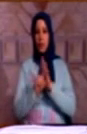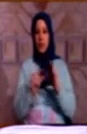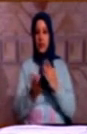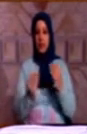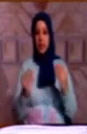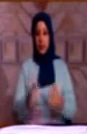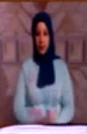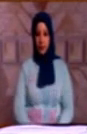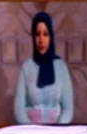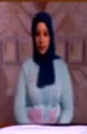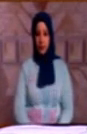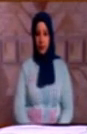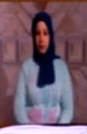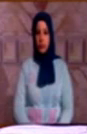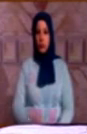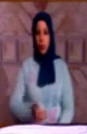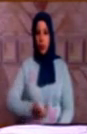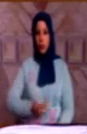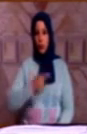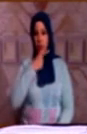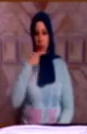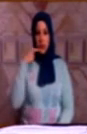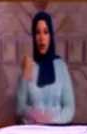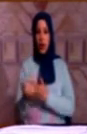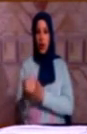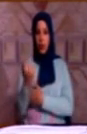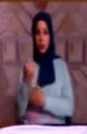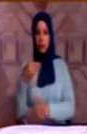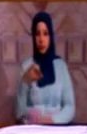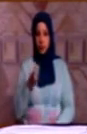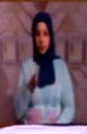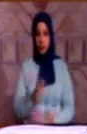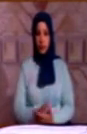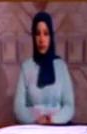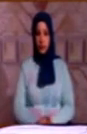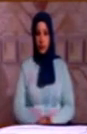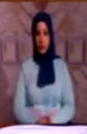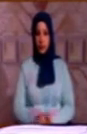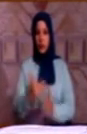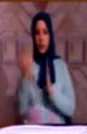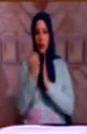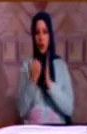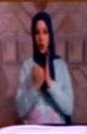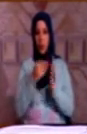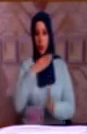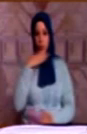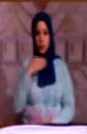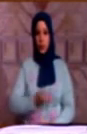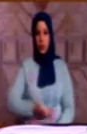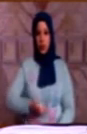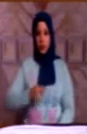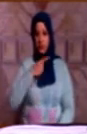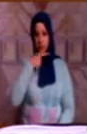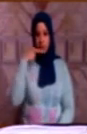اكثر من بعد لما روسيا تدخل بهذه القوه وهي ليست بقليله روسيا